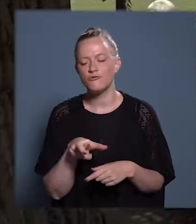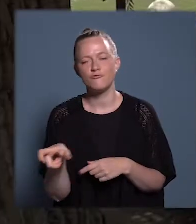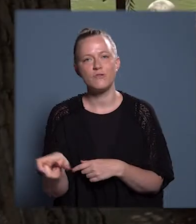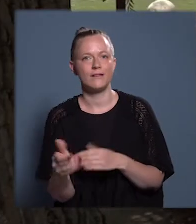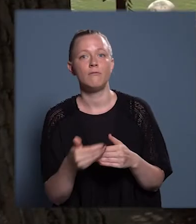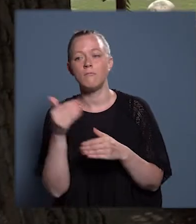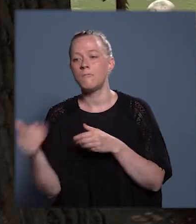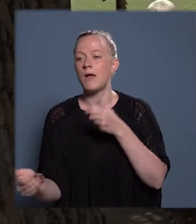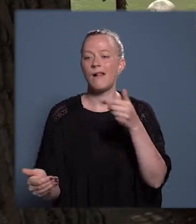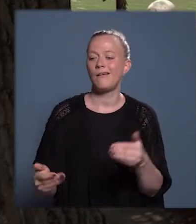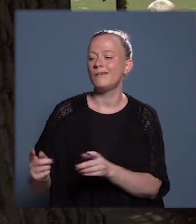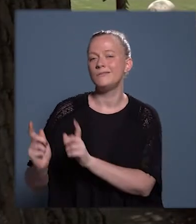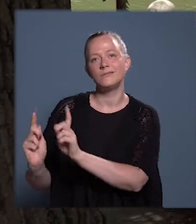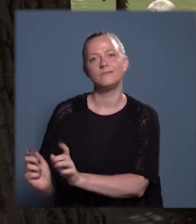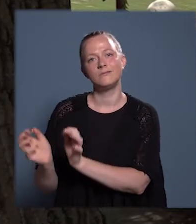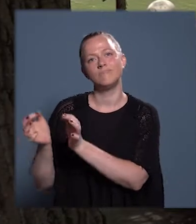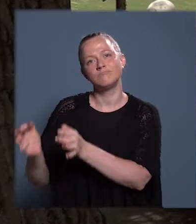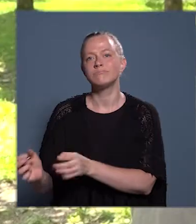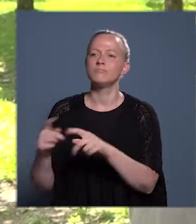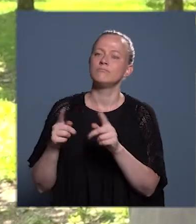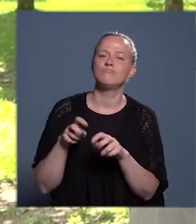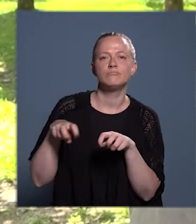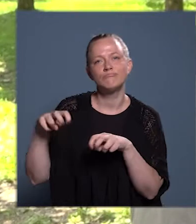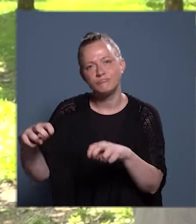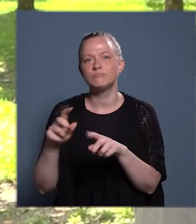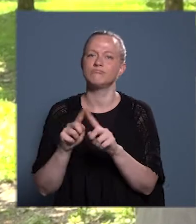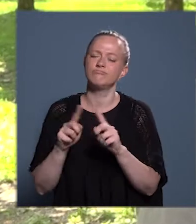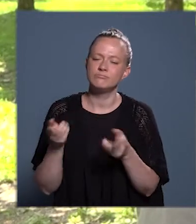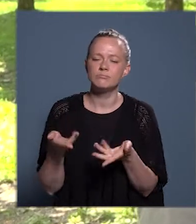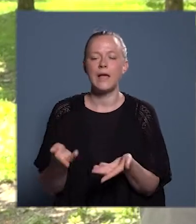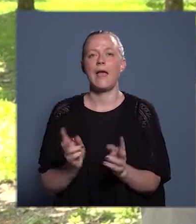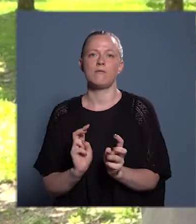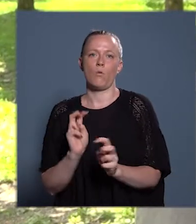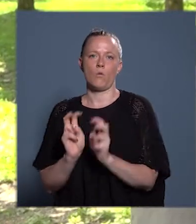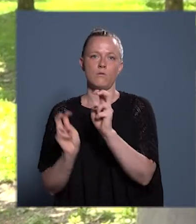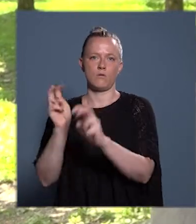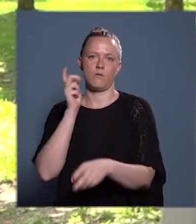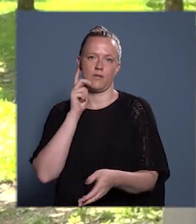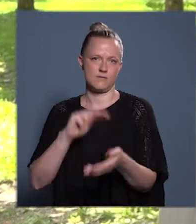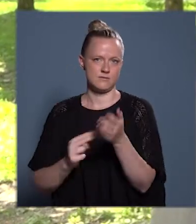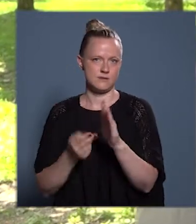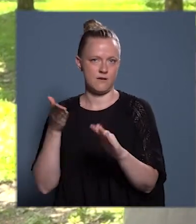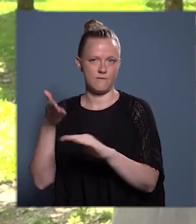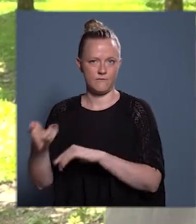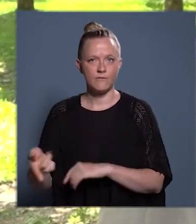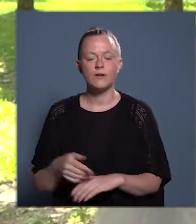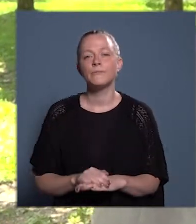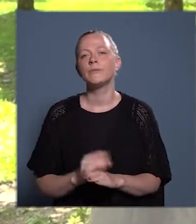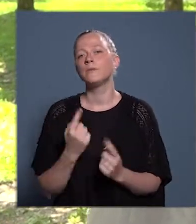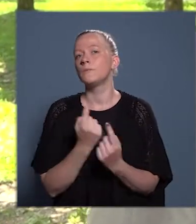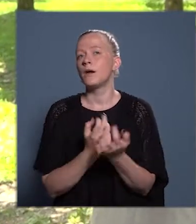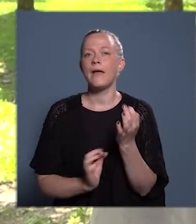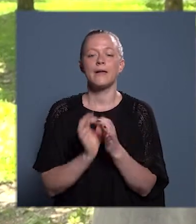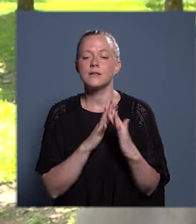meg mólókra, meg mindenféle kiülőkre, igazán ez lesz a nagy hozzáadása a tervnek, és maga az egész terület